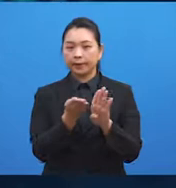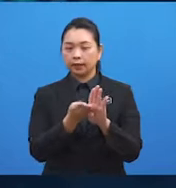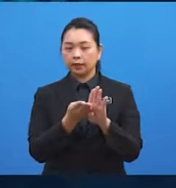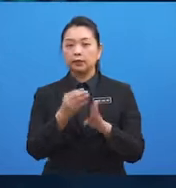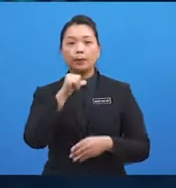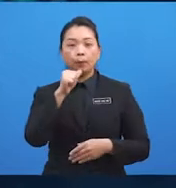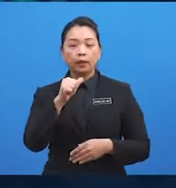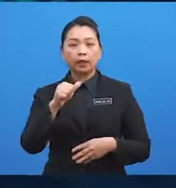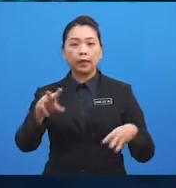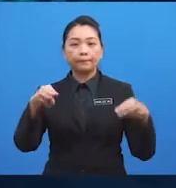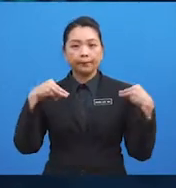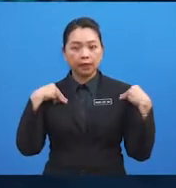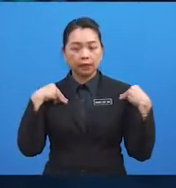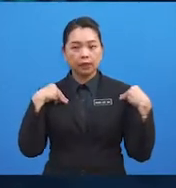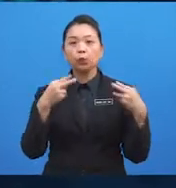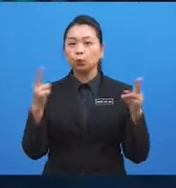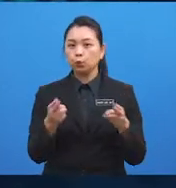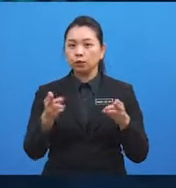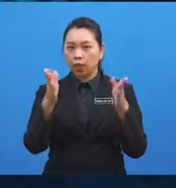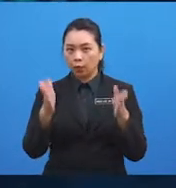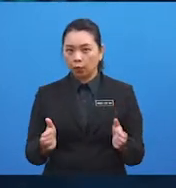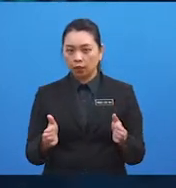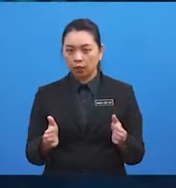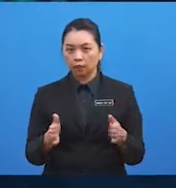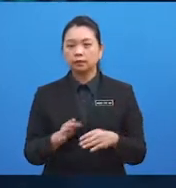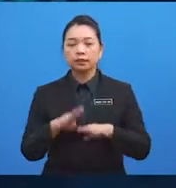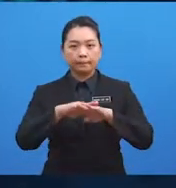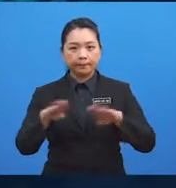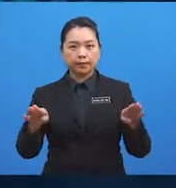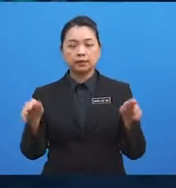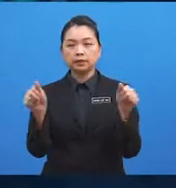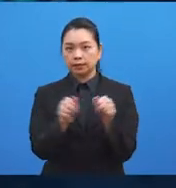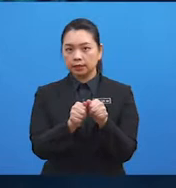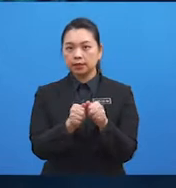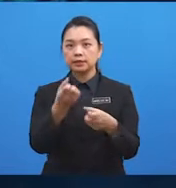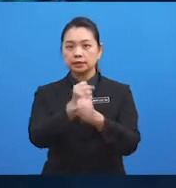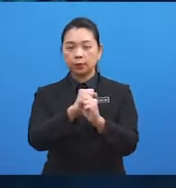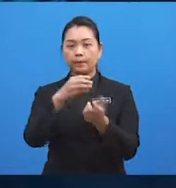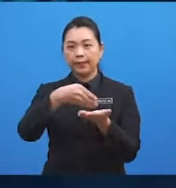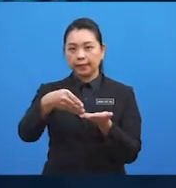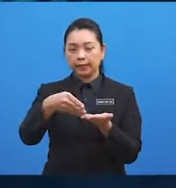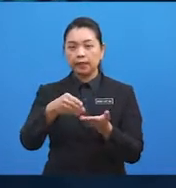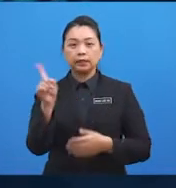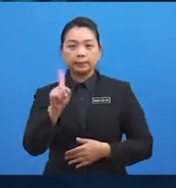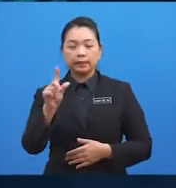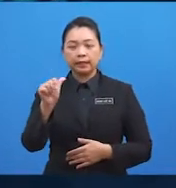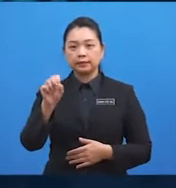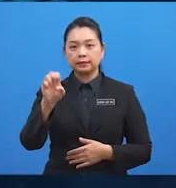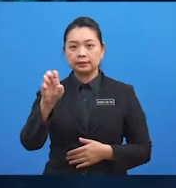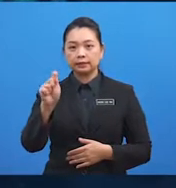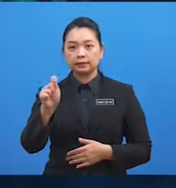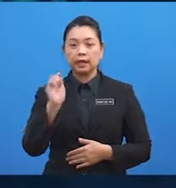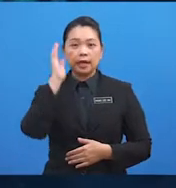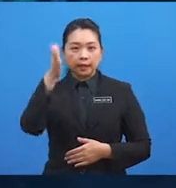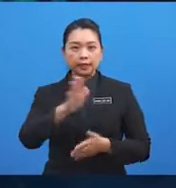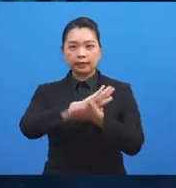milik usahawan. Ini berbeza dengan pembiayaan sewa beli di mana aset